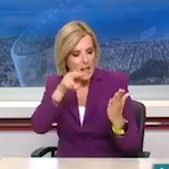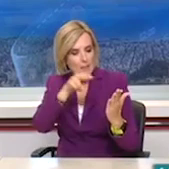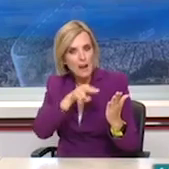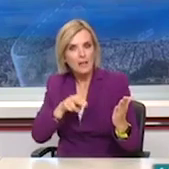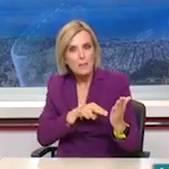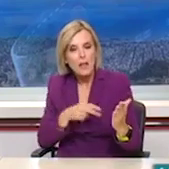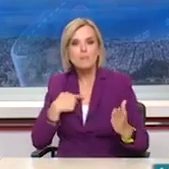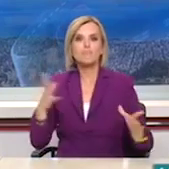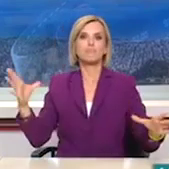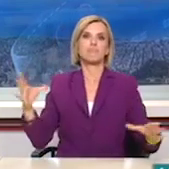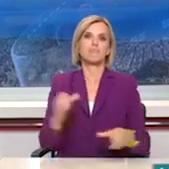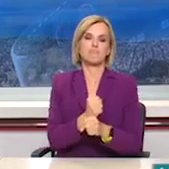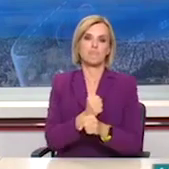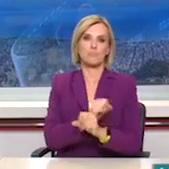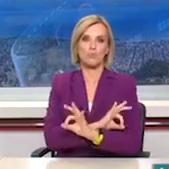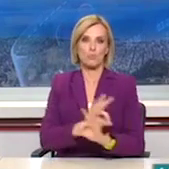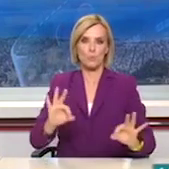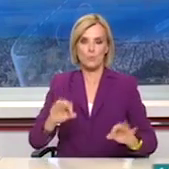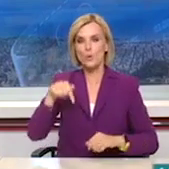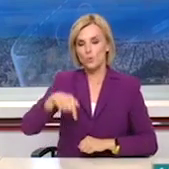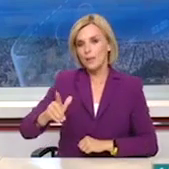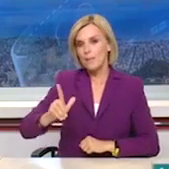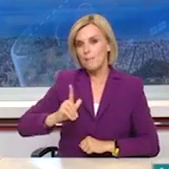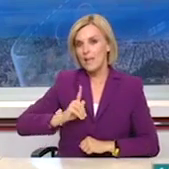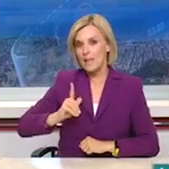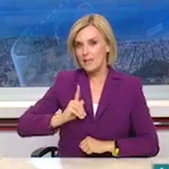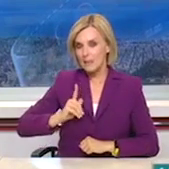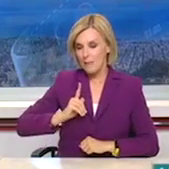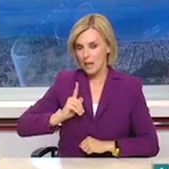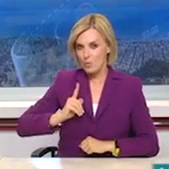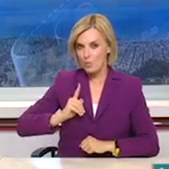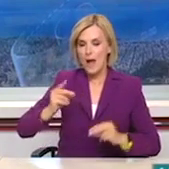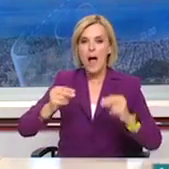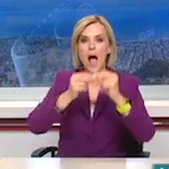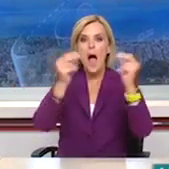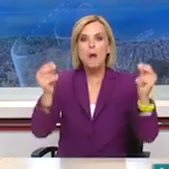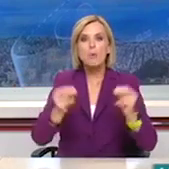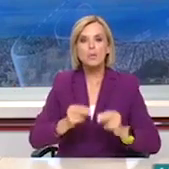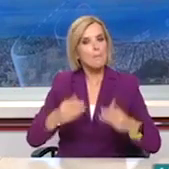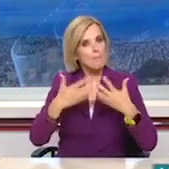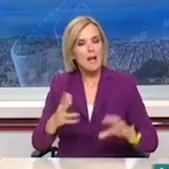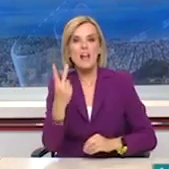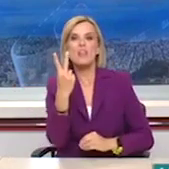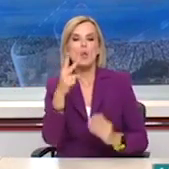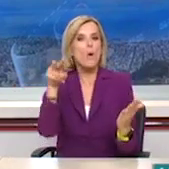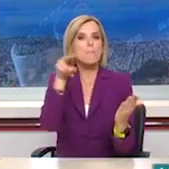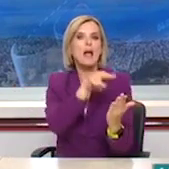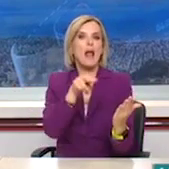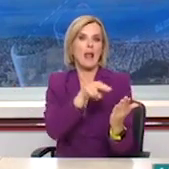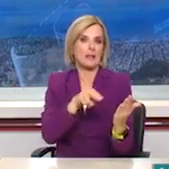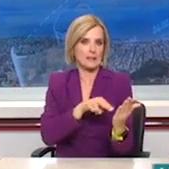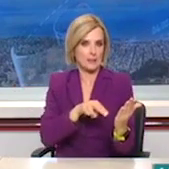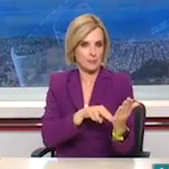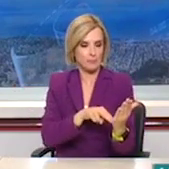αναμονή των τελικών αποτελεσμάτων, θα σας πω σήμερα προκαταρκτικά αποτελέσματα από δύο μελέτες. Μία μελέτη που